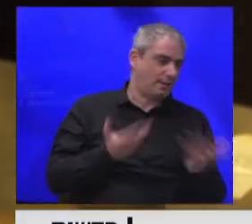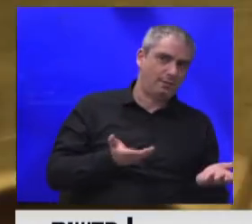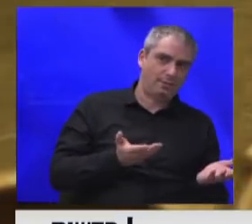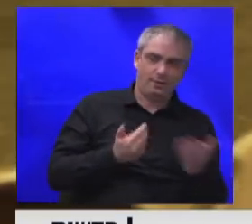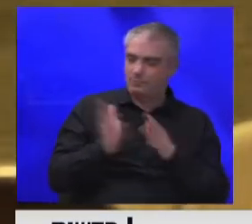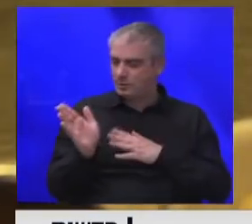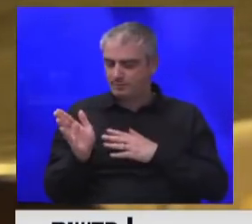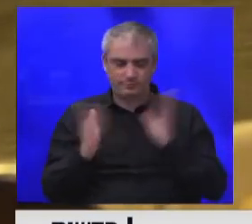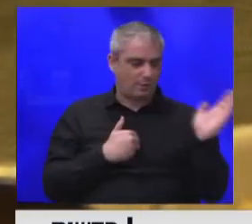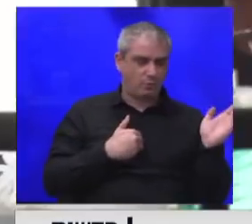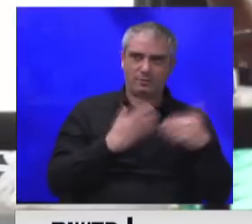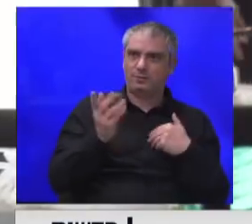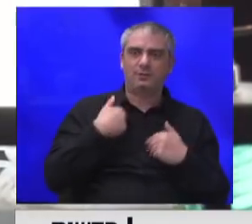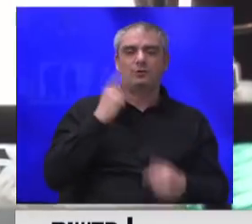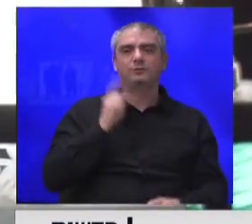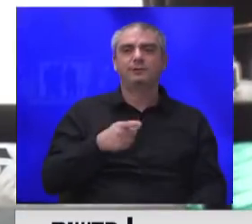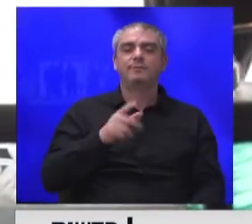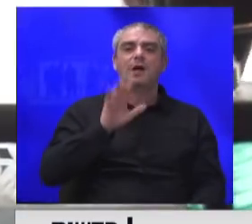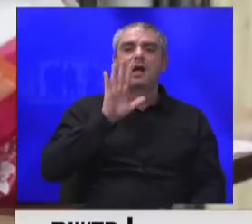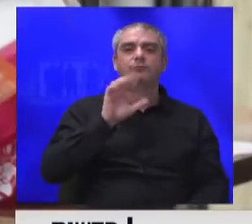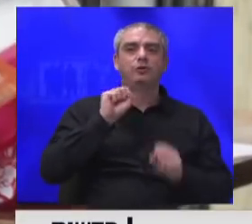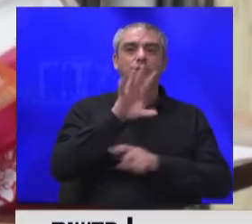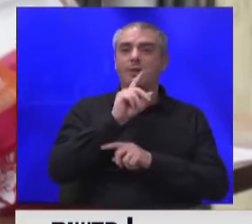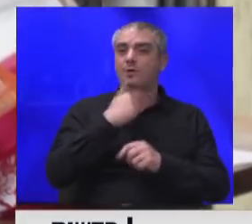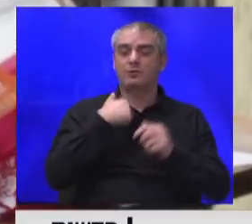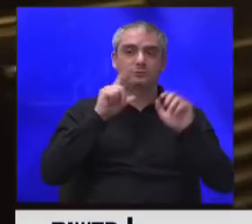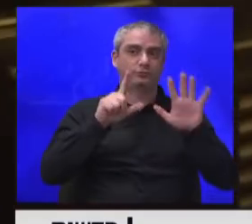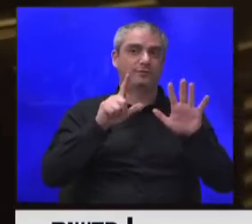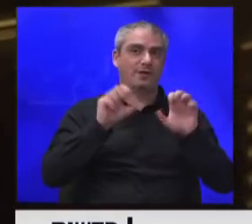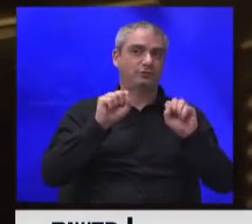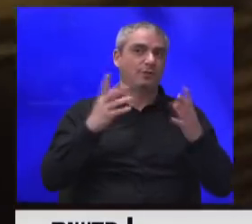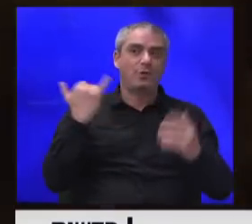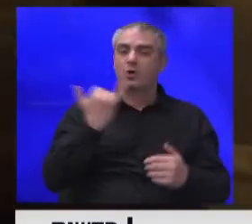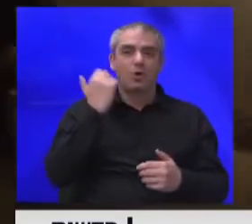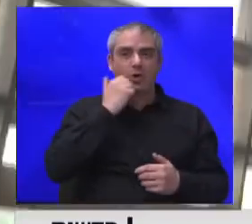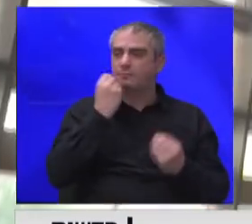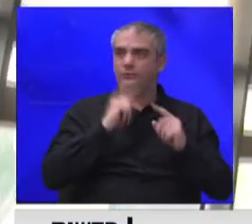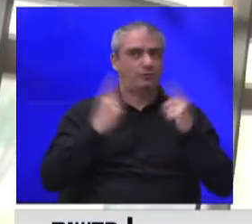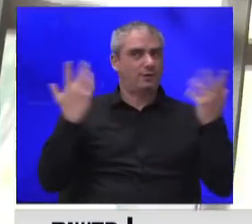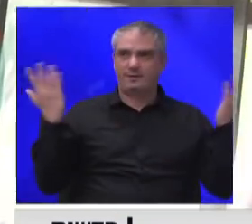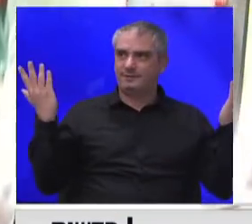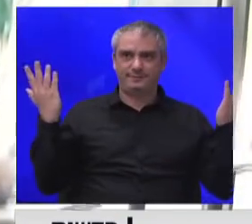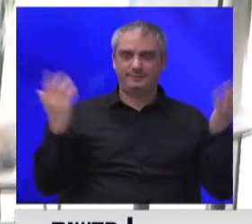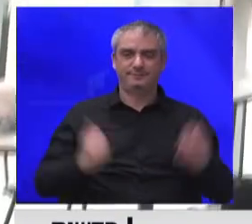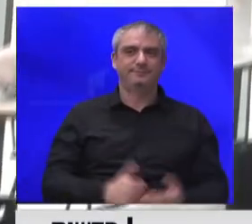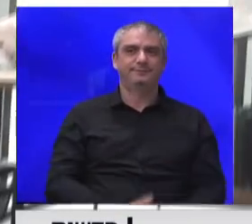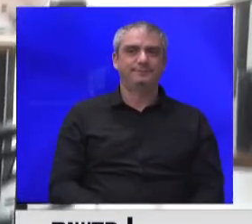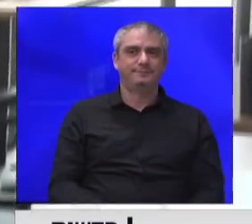לא פותחים. אנחנו צריכים 5 שליחים, אנחנו צריכים 7 שליחים. כל יום זה פשוט משהו אחר.